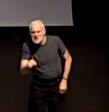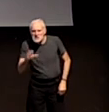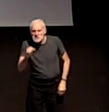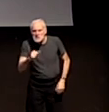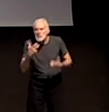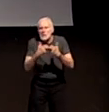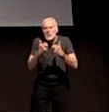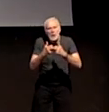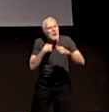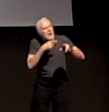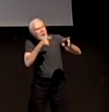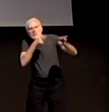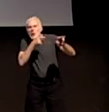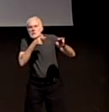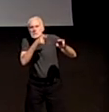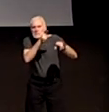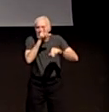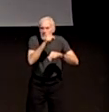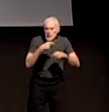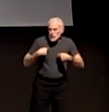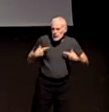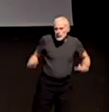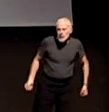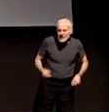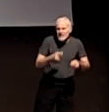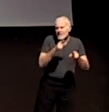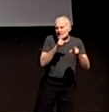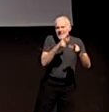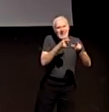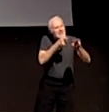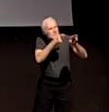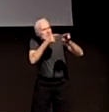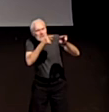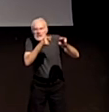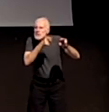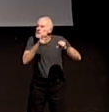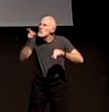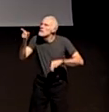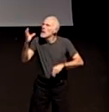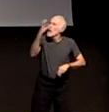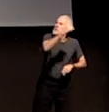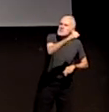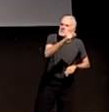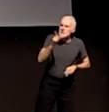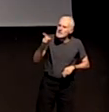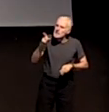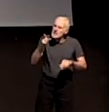perdreaux ça ça marche des perdreaux je vais le tuer c'est facile on élimine la concurrence